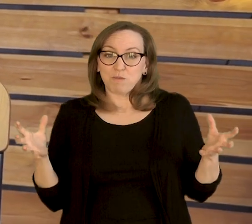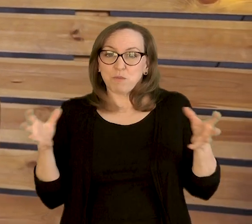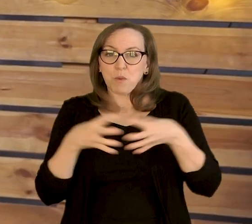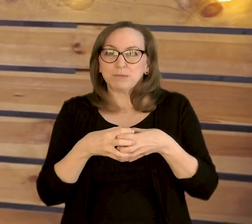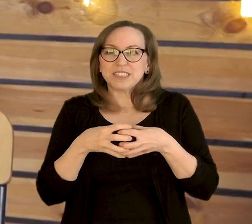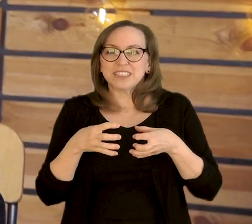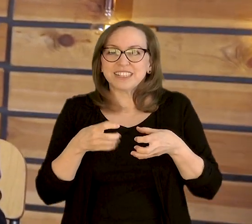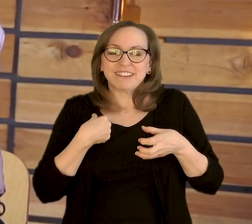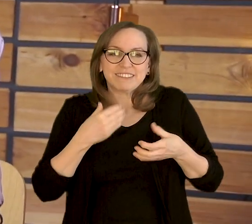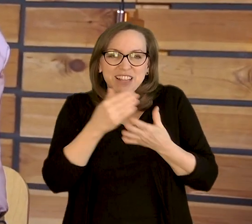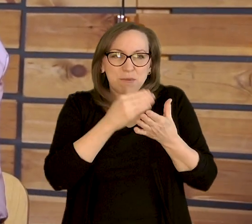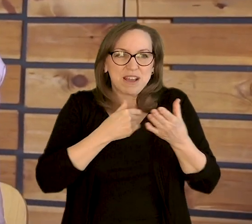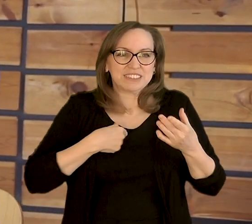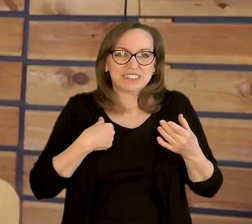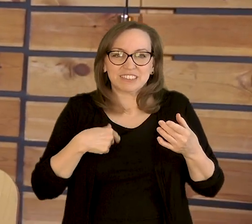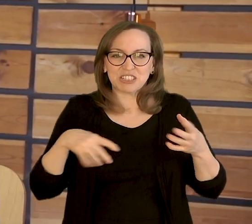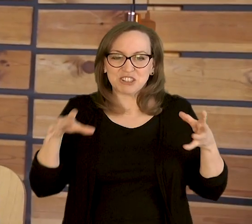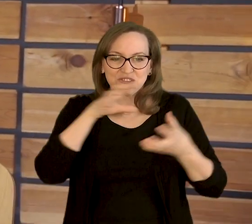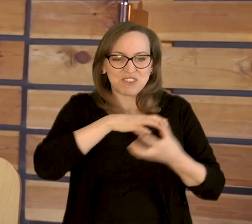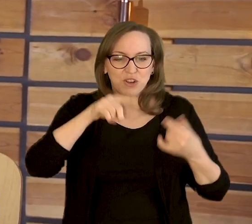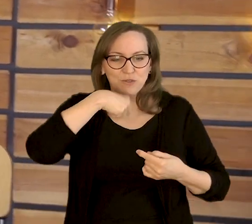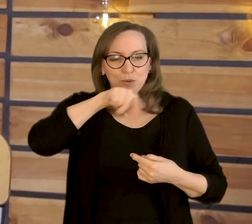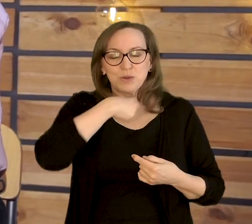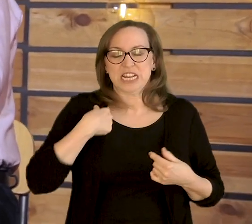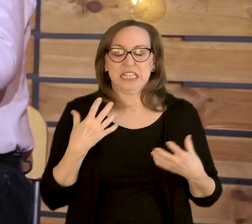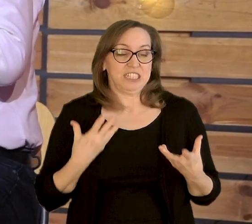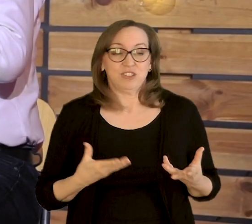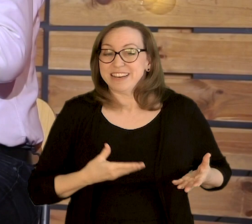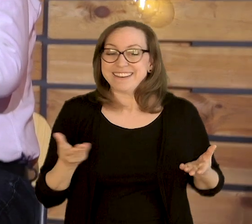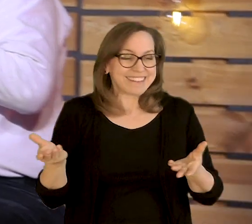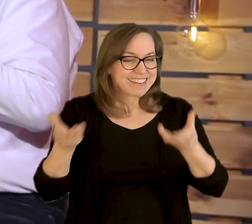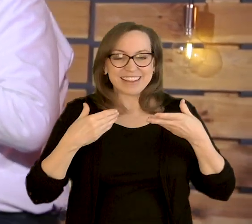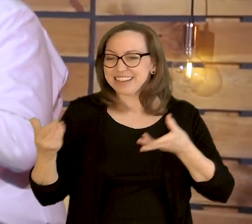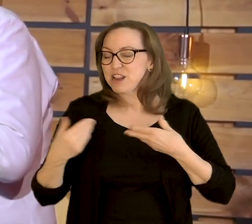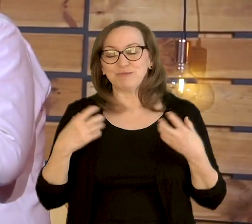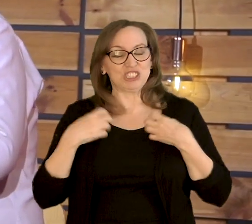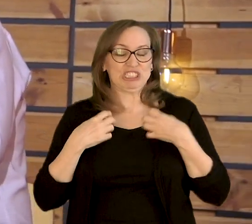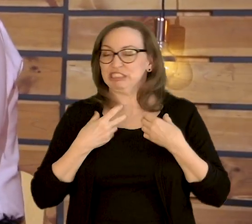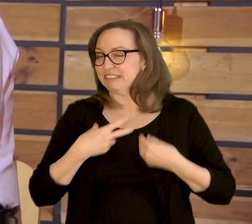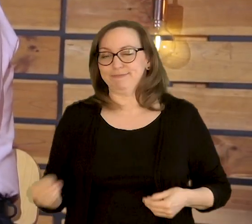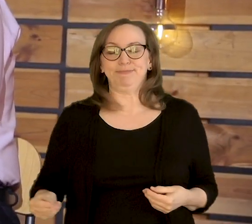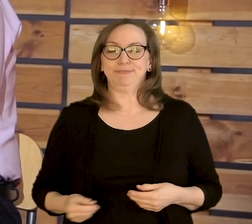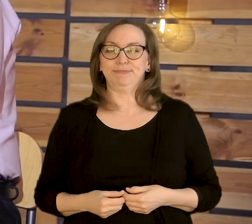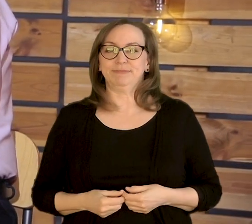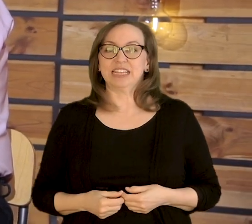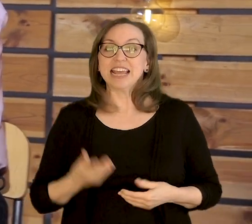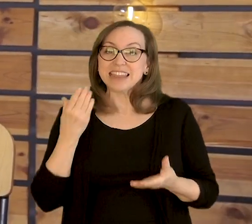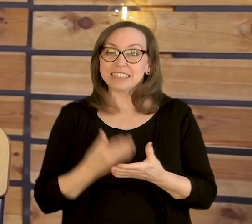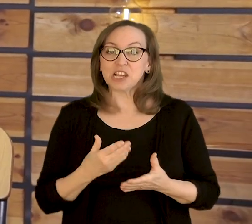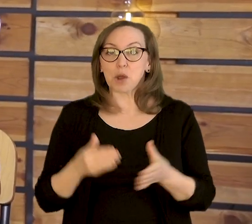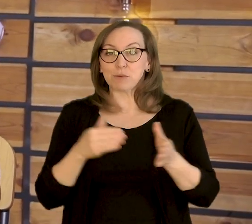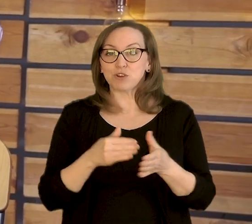schematów otaczającego nas świata, które nie niosą ze sobą życia. Dlatego